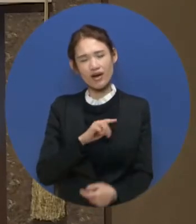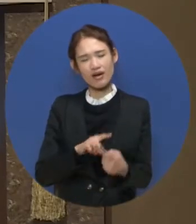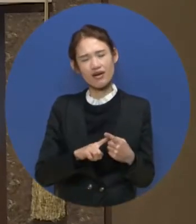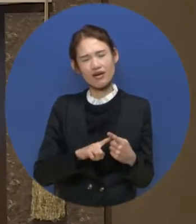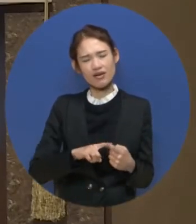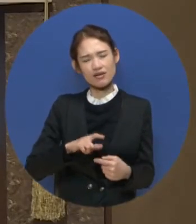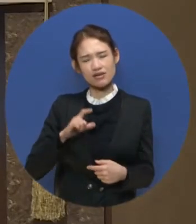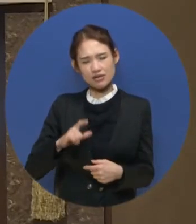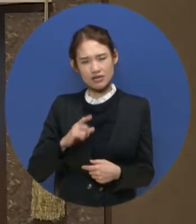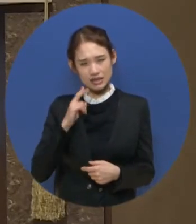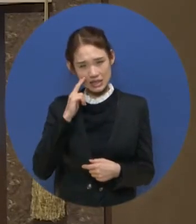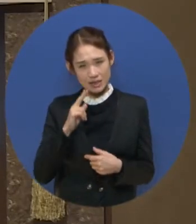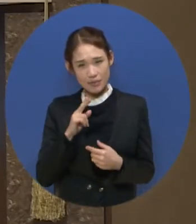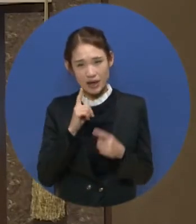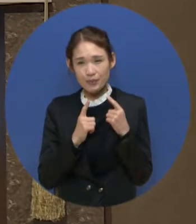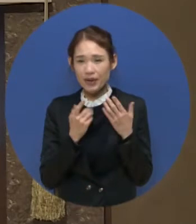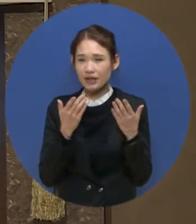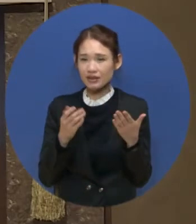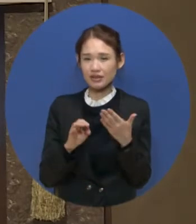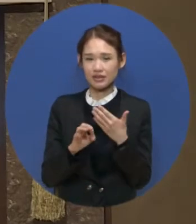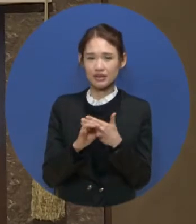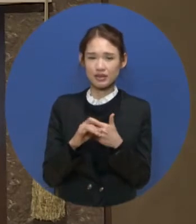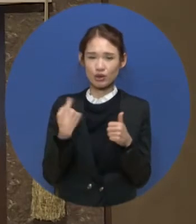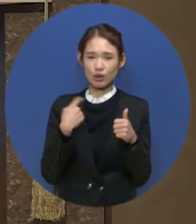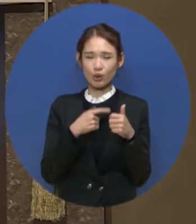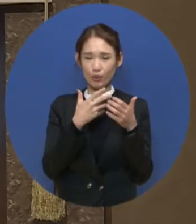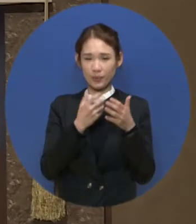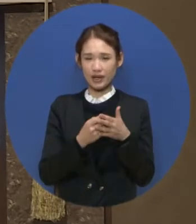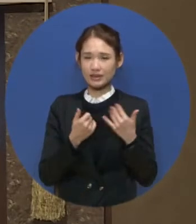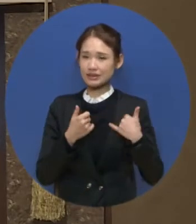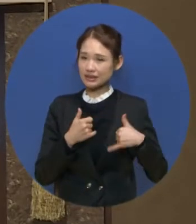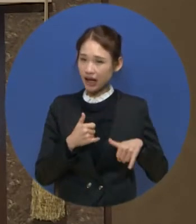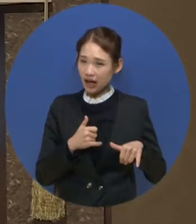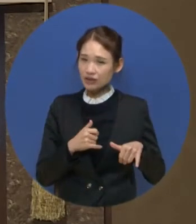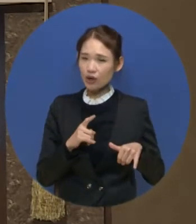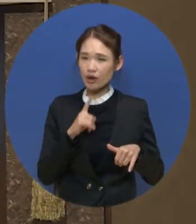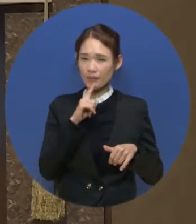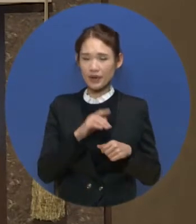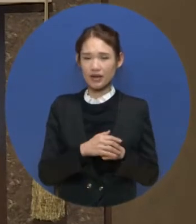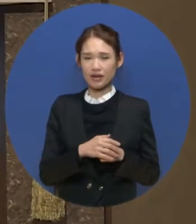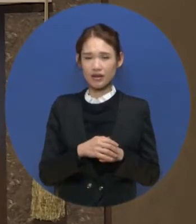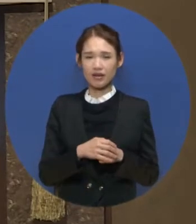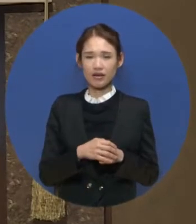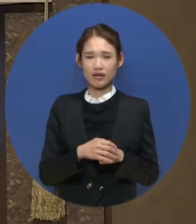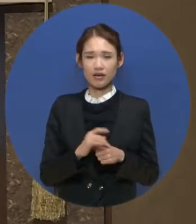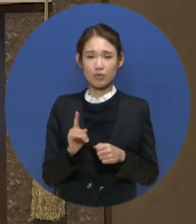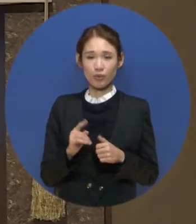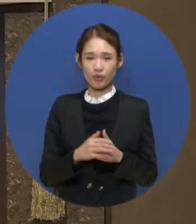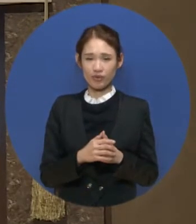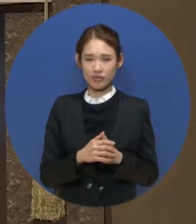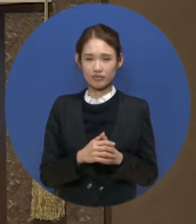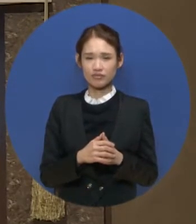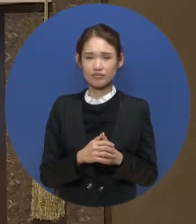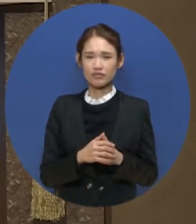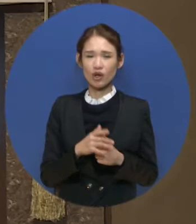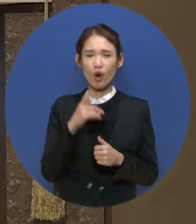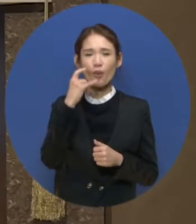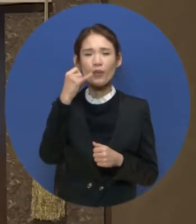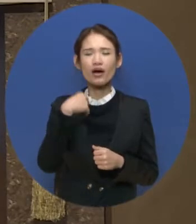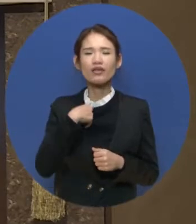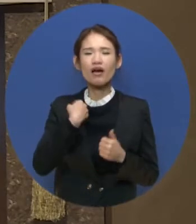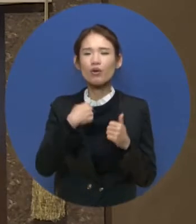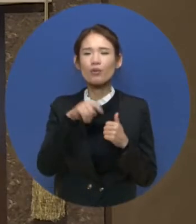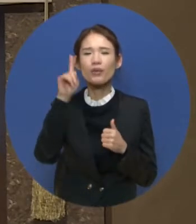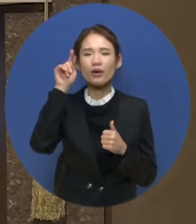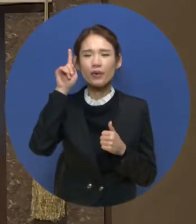극단적으로 말씀드리면요. 그 교육을 받는 그 자녀가 이렇게 얘기하더라는 거예요. 엄마, 그 교육 매일